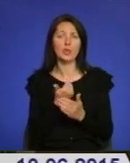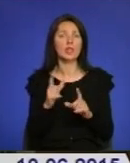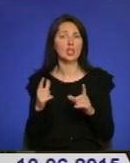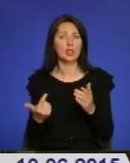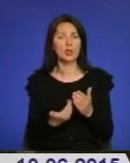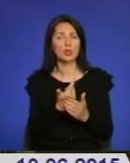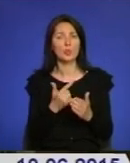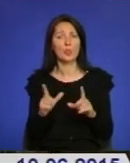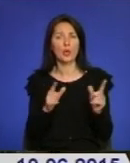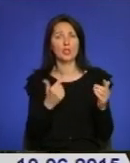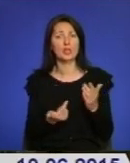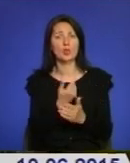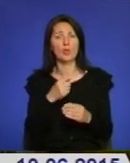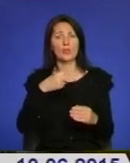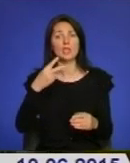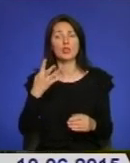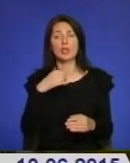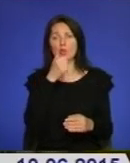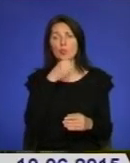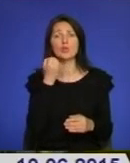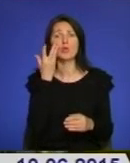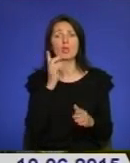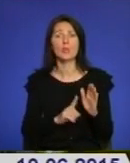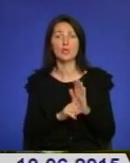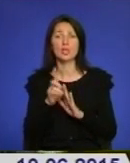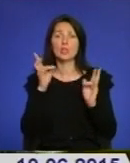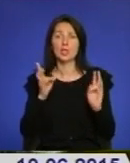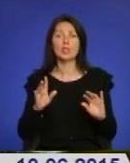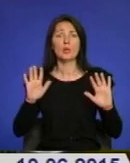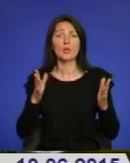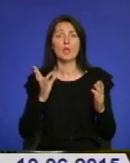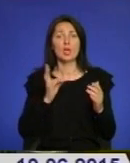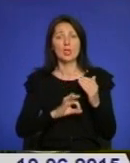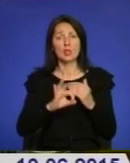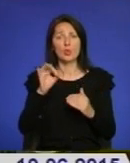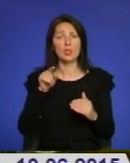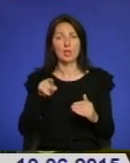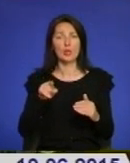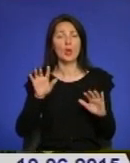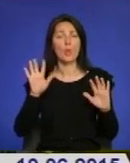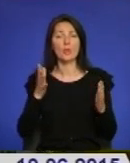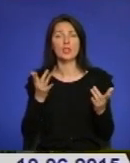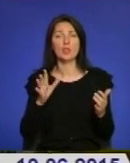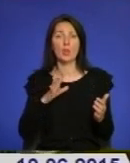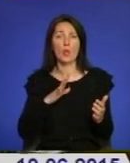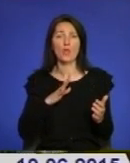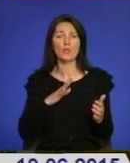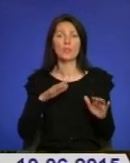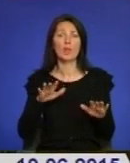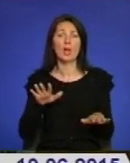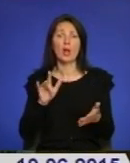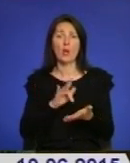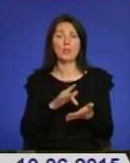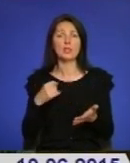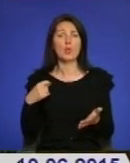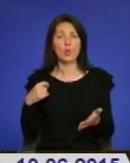спецбатальйону Євгеній Косолапов. Чоловік служить у підрозділі з початку його створення. Уже 4 рази побував на Сході України.